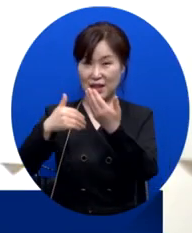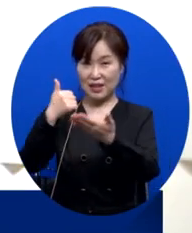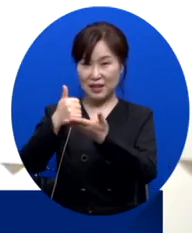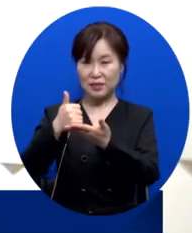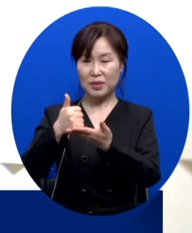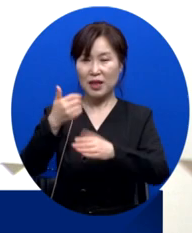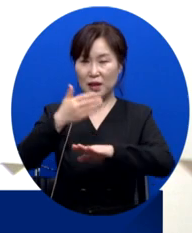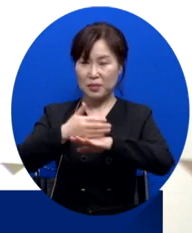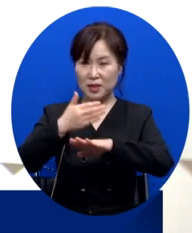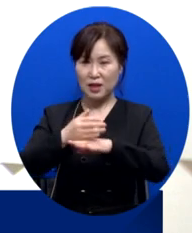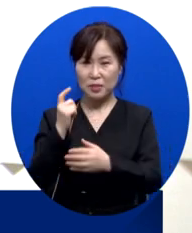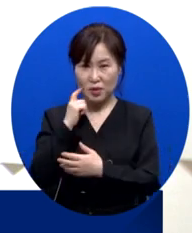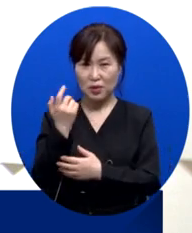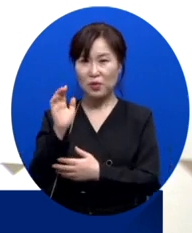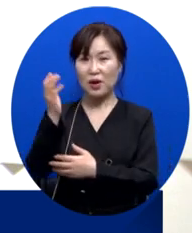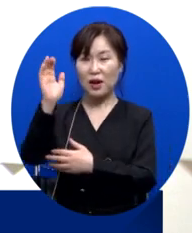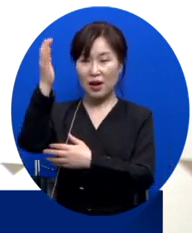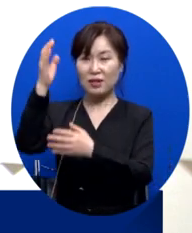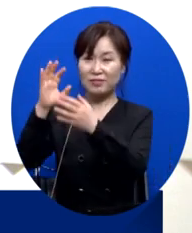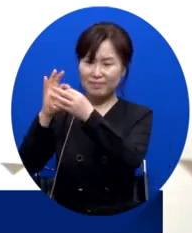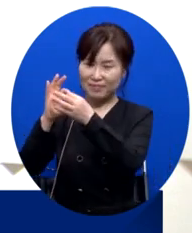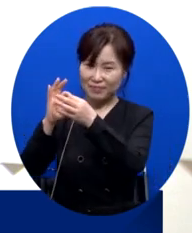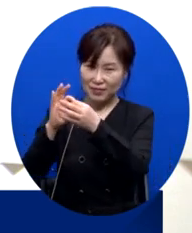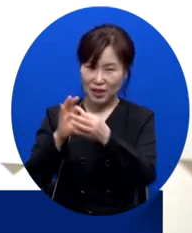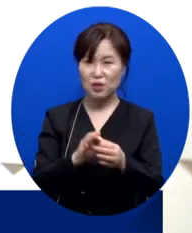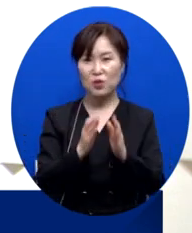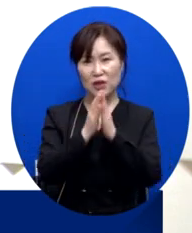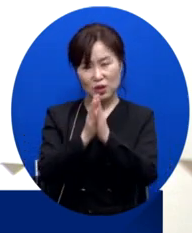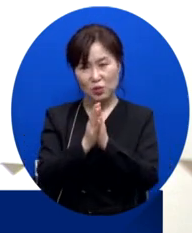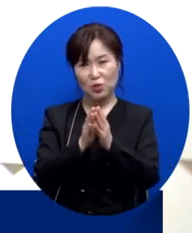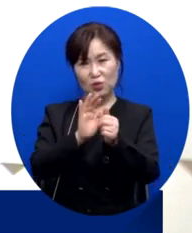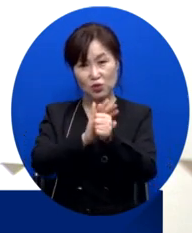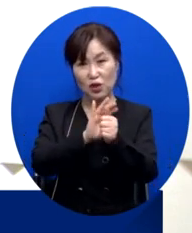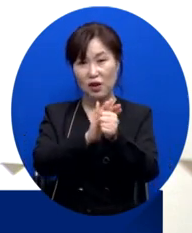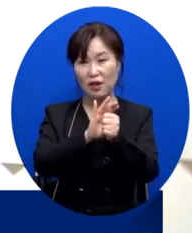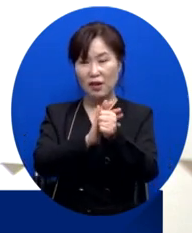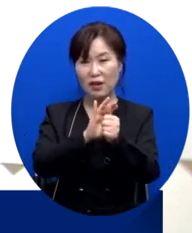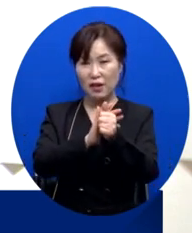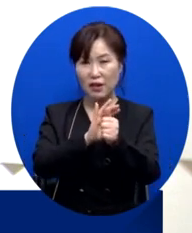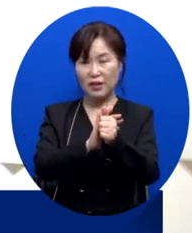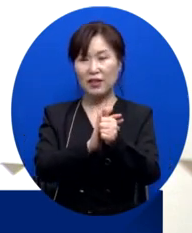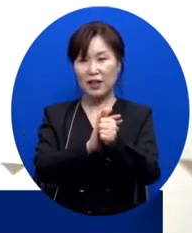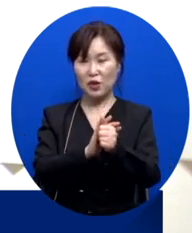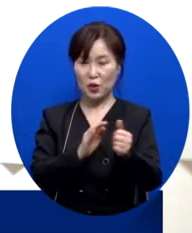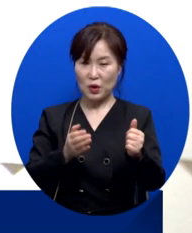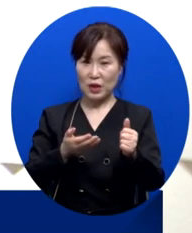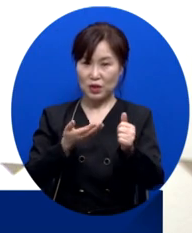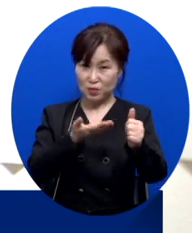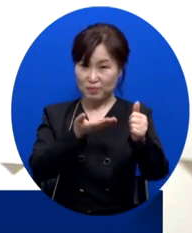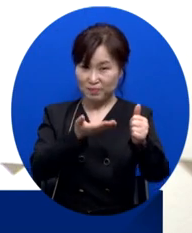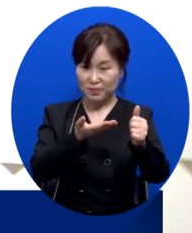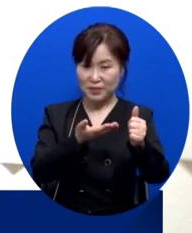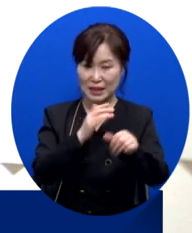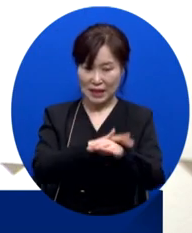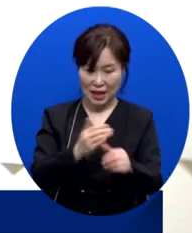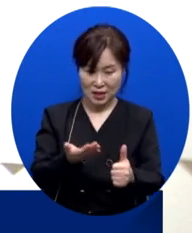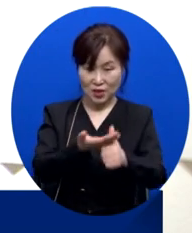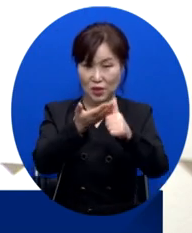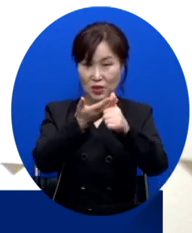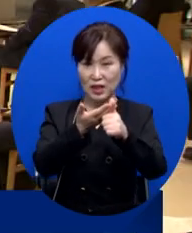감사하고 영광을 올려드리고 계속해서 기도로 구원하고 지원해서 창 연계가 잘 성장하도록